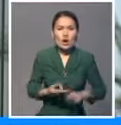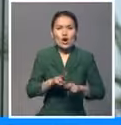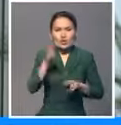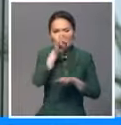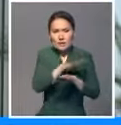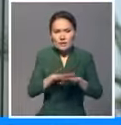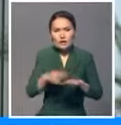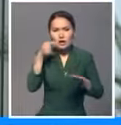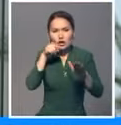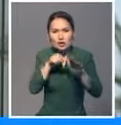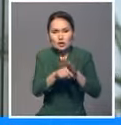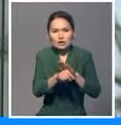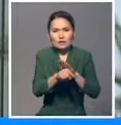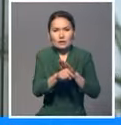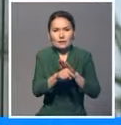мемлекеттің ішіндегі